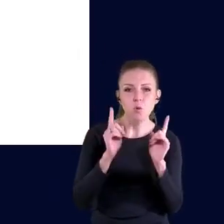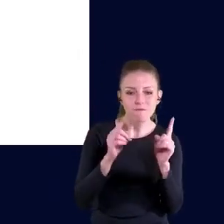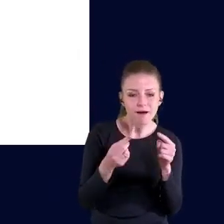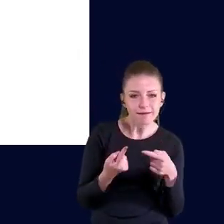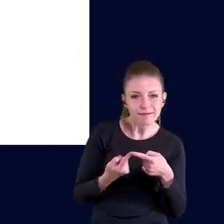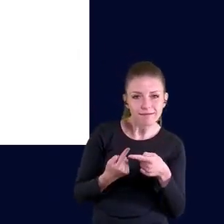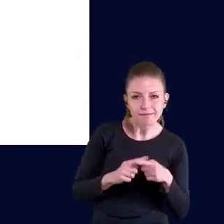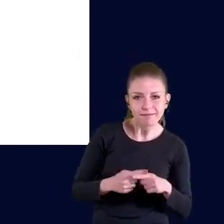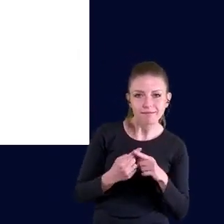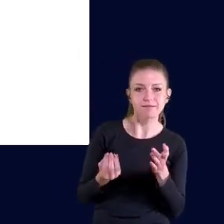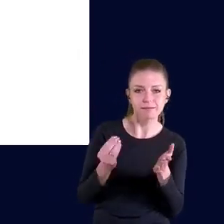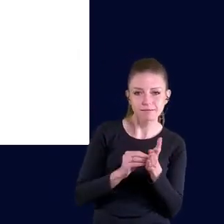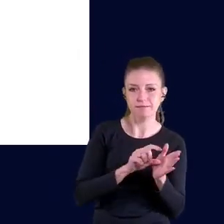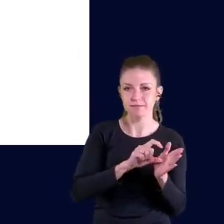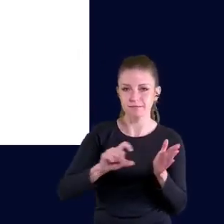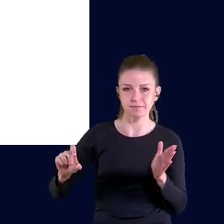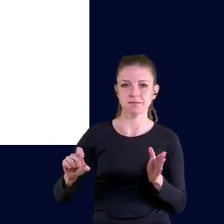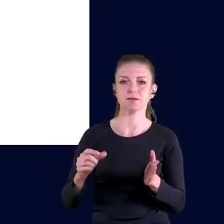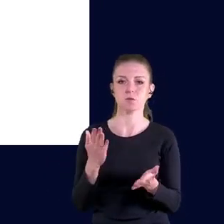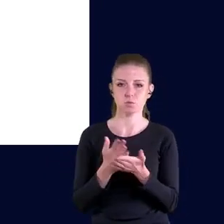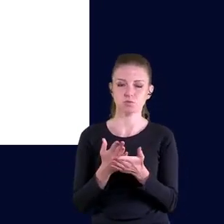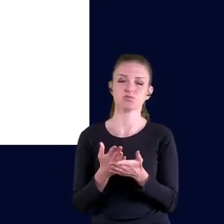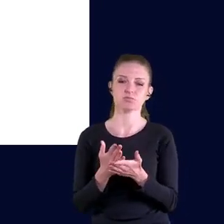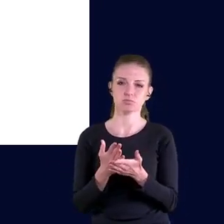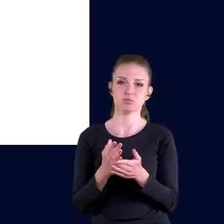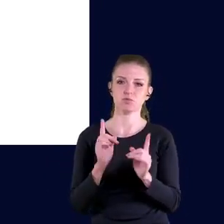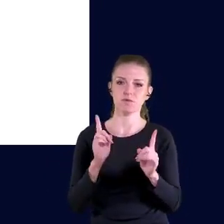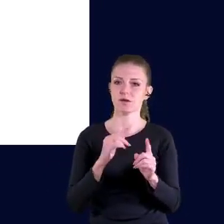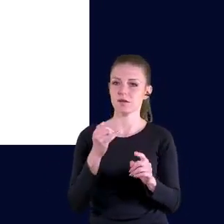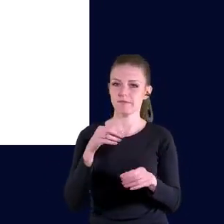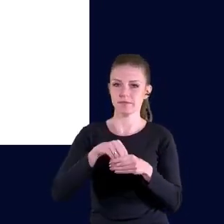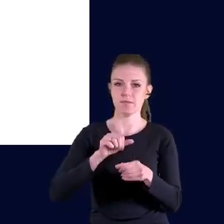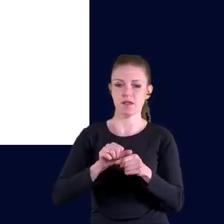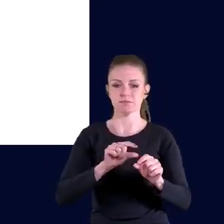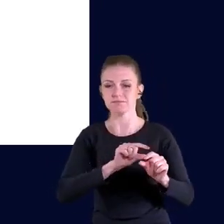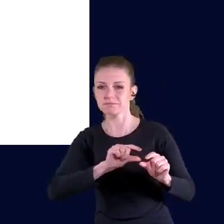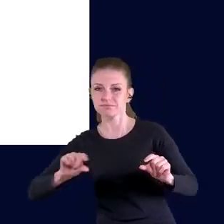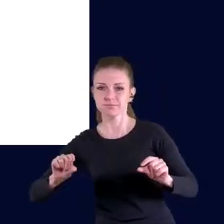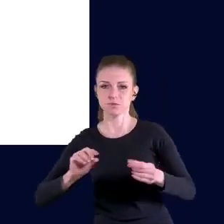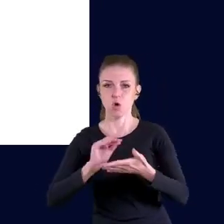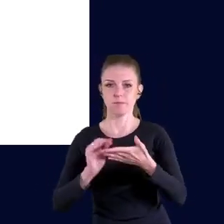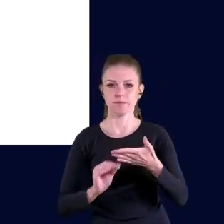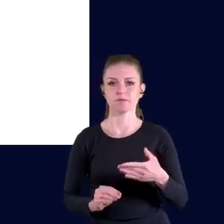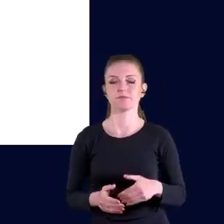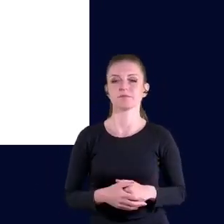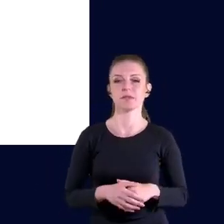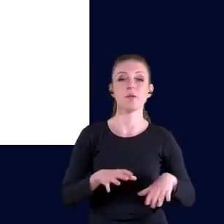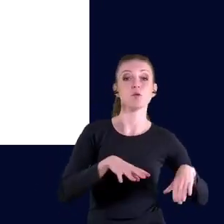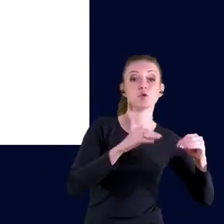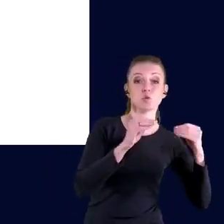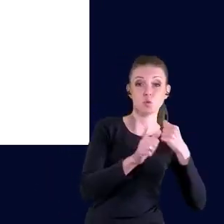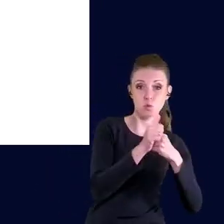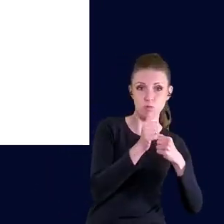adaptowanej IT uwagi do wersji z adaptowanej znajdowały się zawsze na początku dokumentu